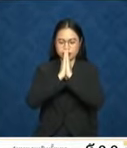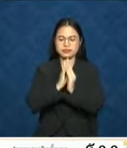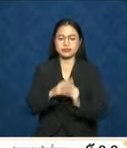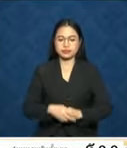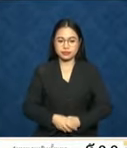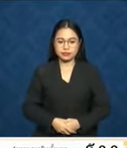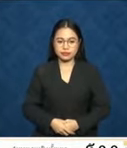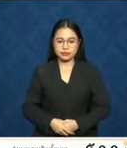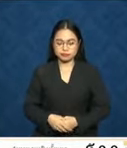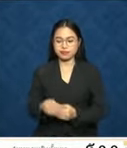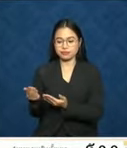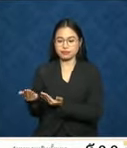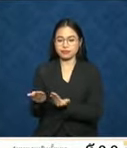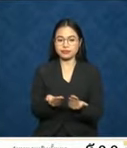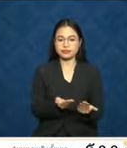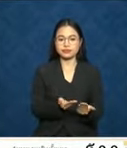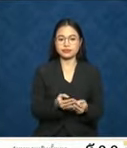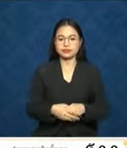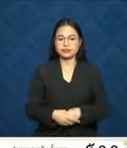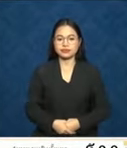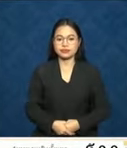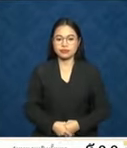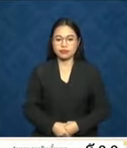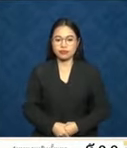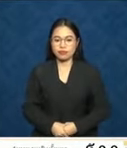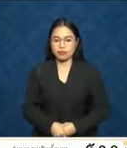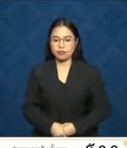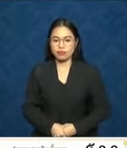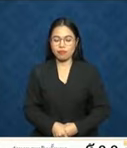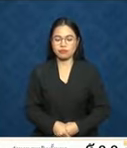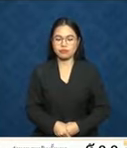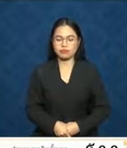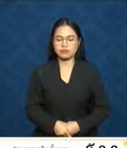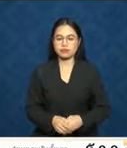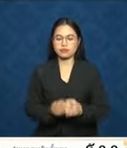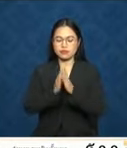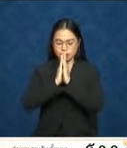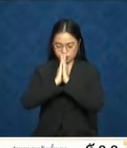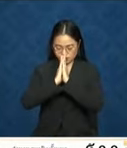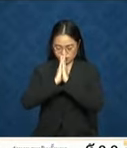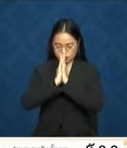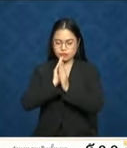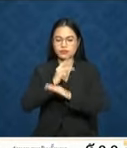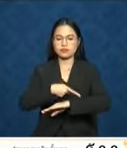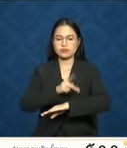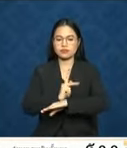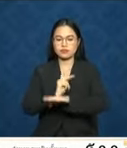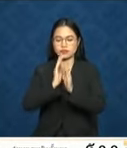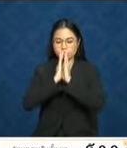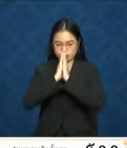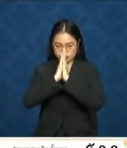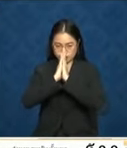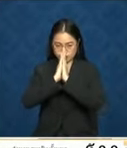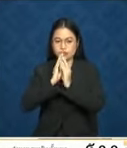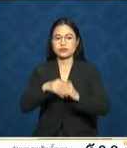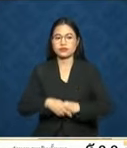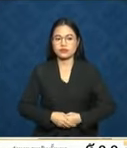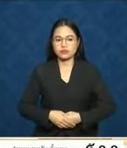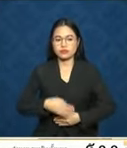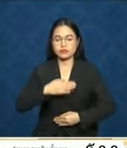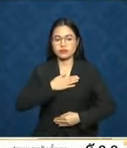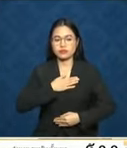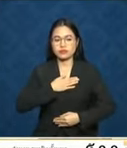ต่อไปก็เชิญคุณสุภัชรีดำมอเพชรครับ กราบเรียนท่านประธานที่เคารพดิฉันสุภัชรีธรร